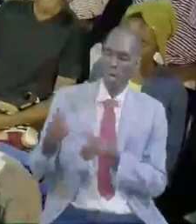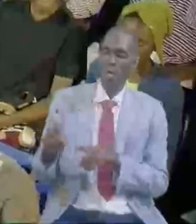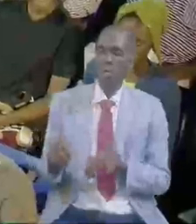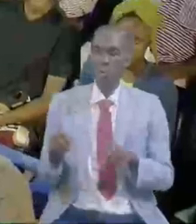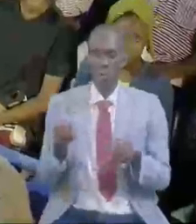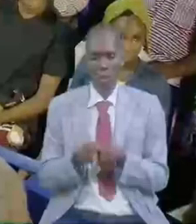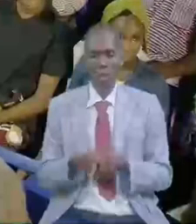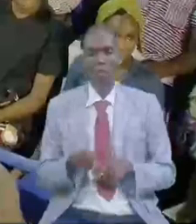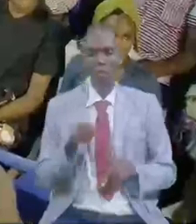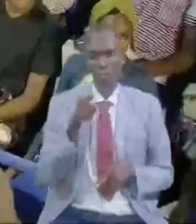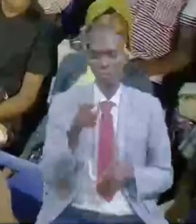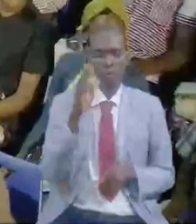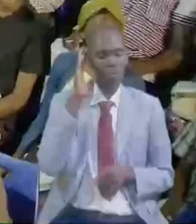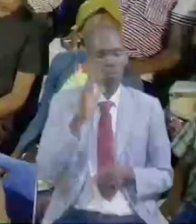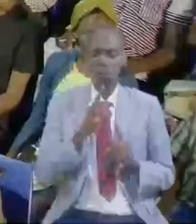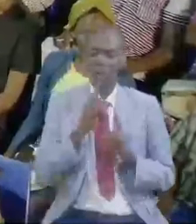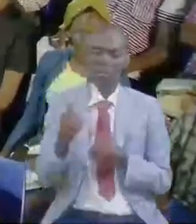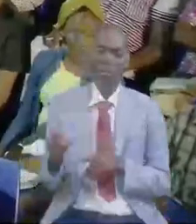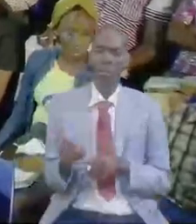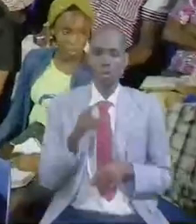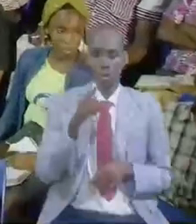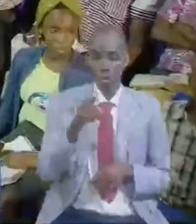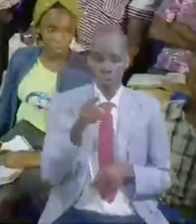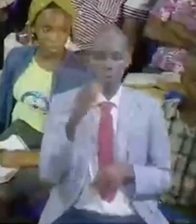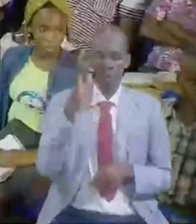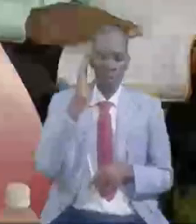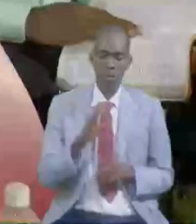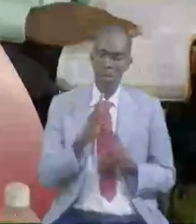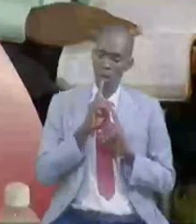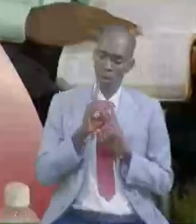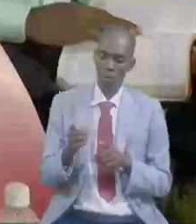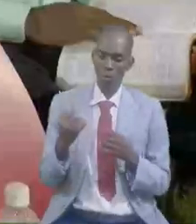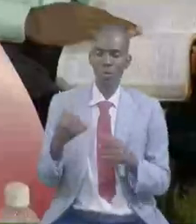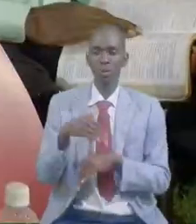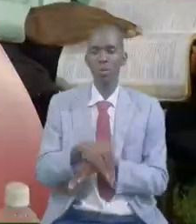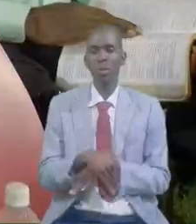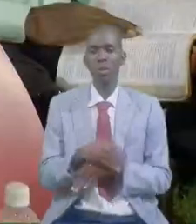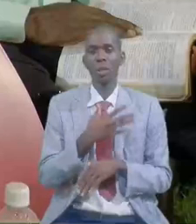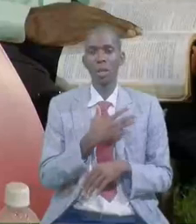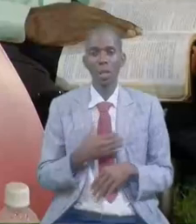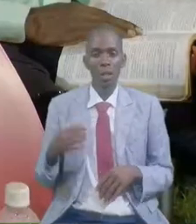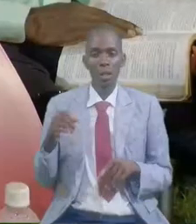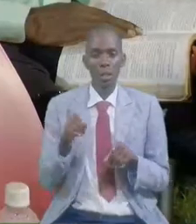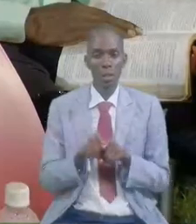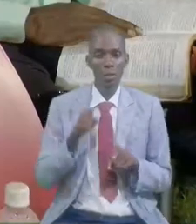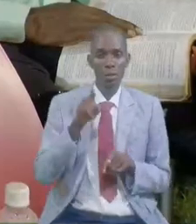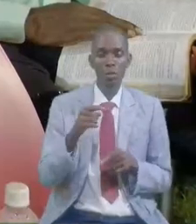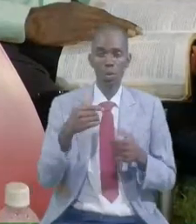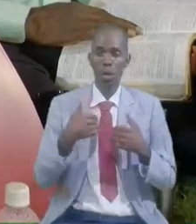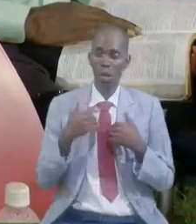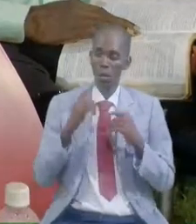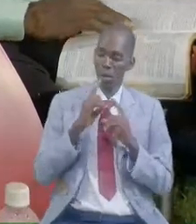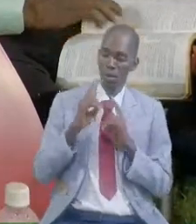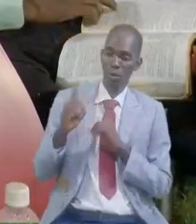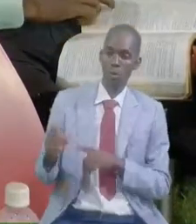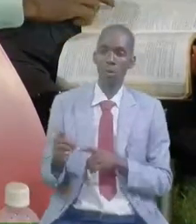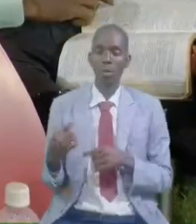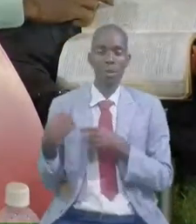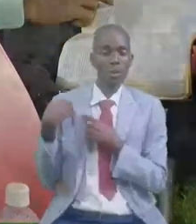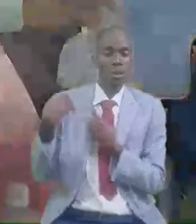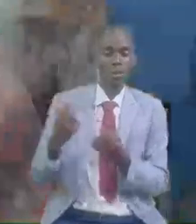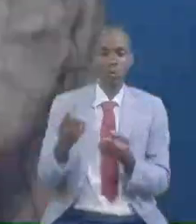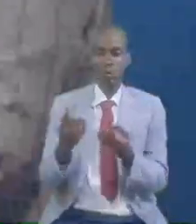vas répondre. J'ai dit, comme toi aussi, tu vas répondre. Et comme tu as répondu, depuis que nous